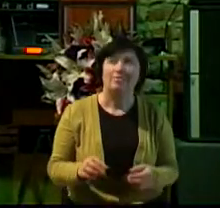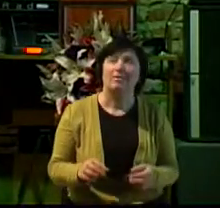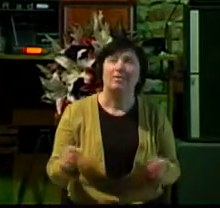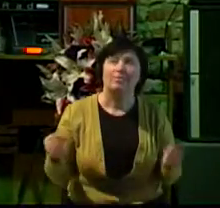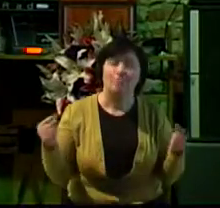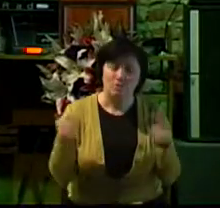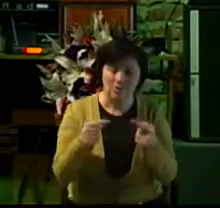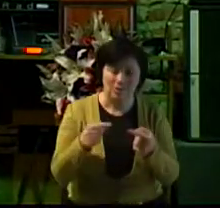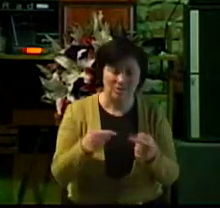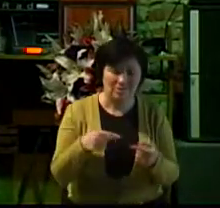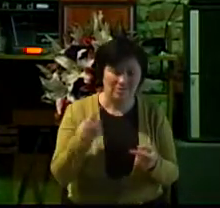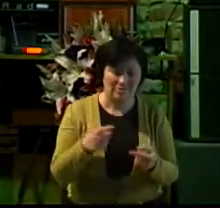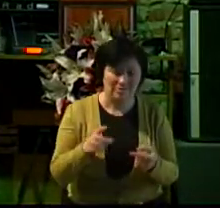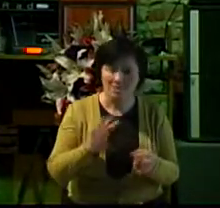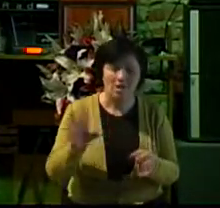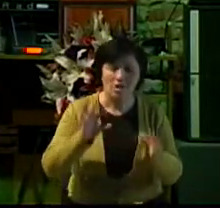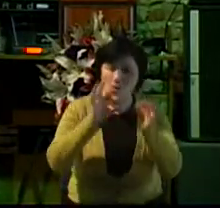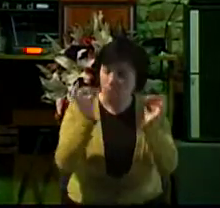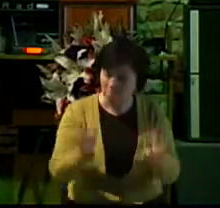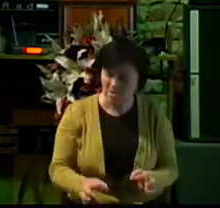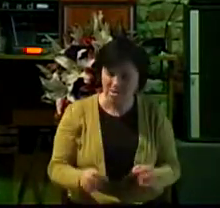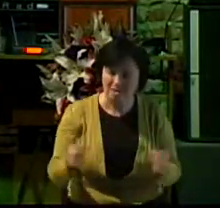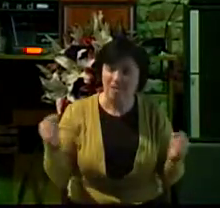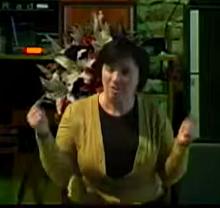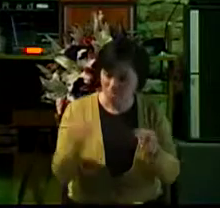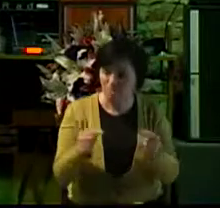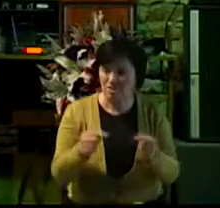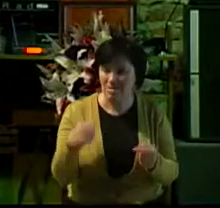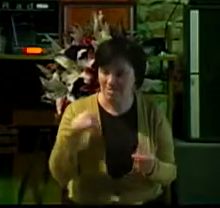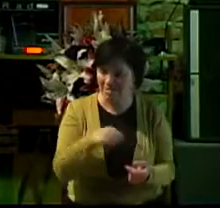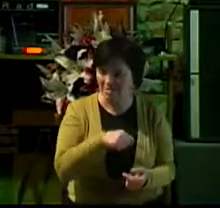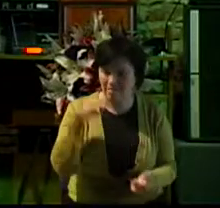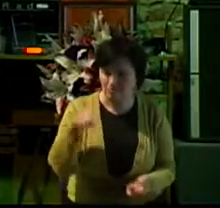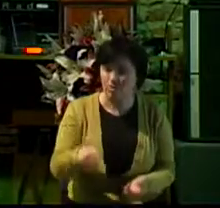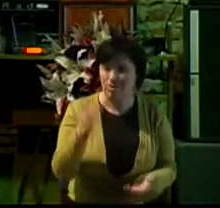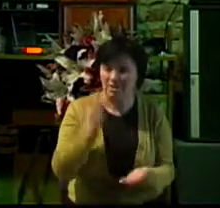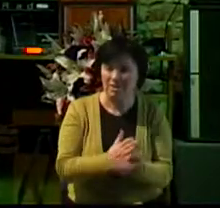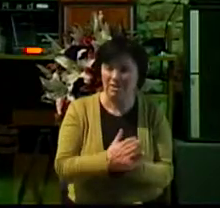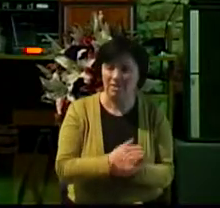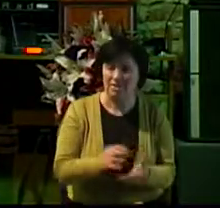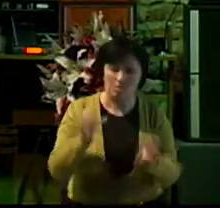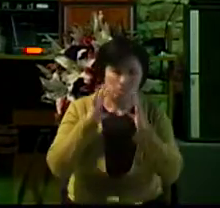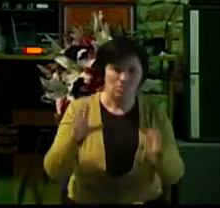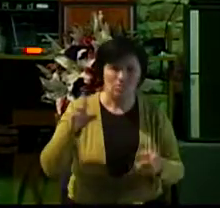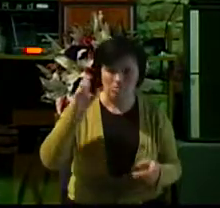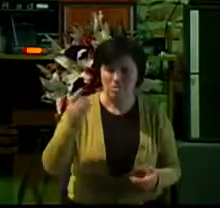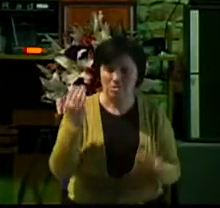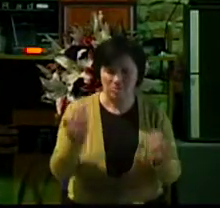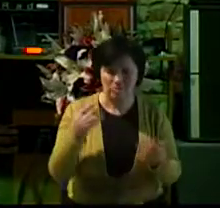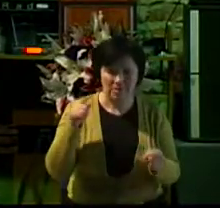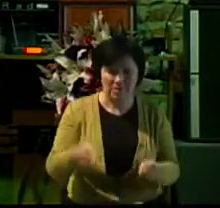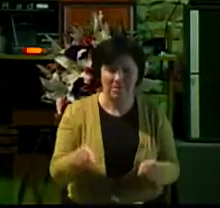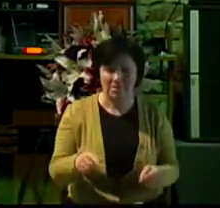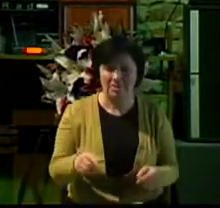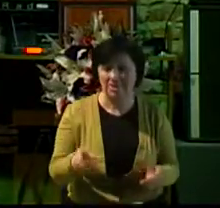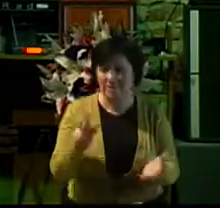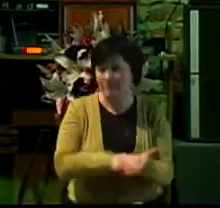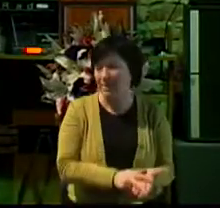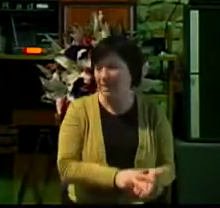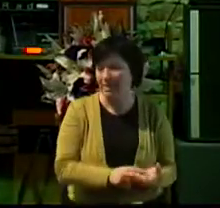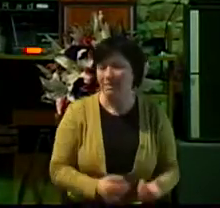Иногда в каких-то ситуациях, и в моей жизни, так было и в вашей жизни, нам казалось, что мы на 100% поступаем